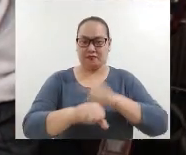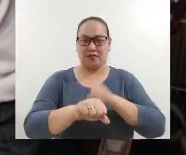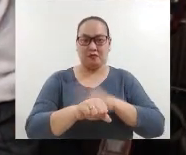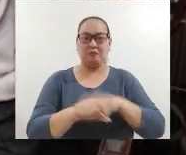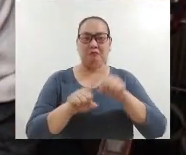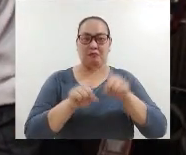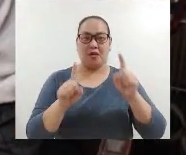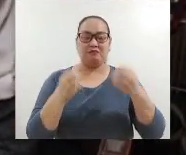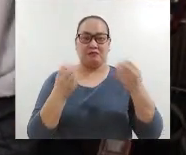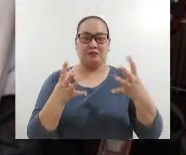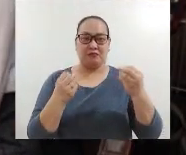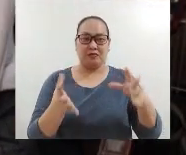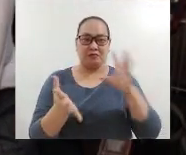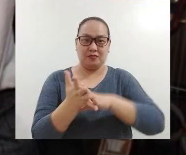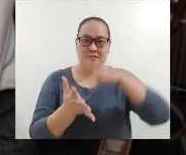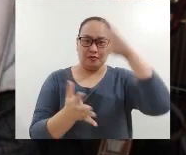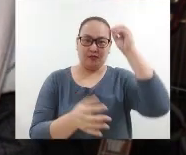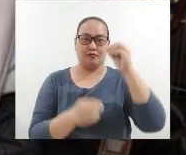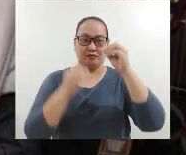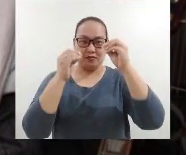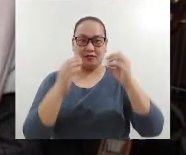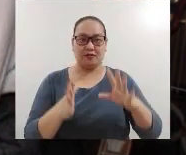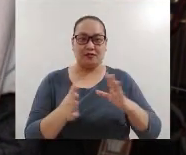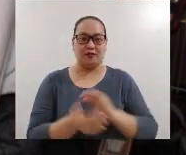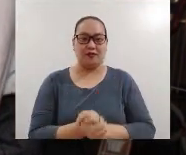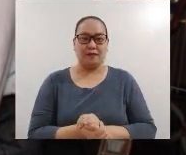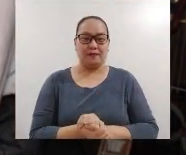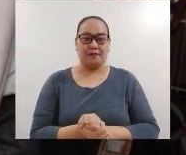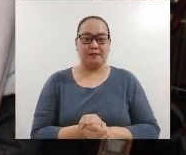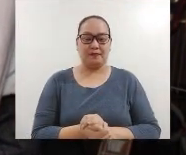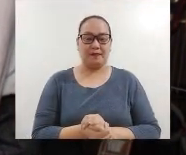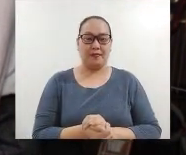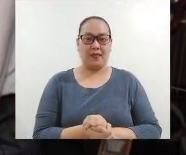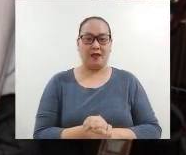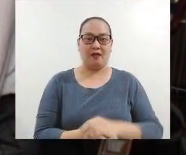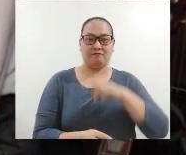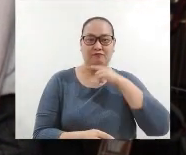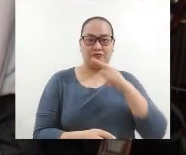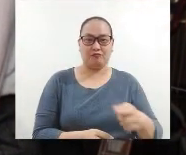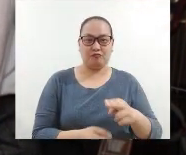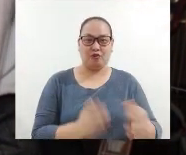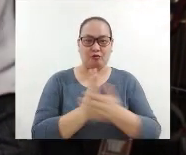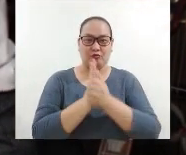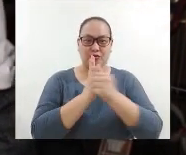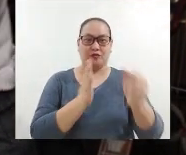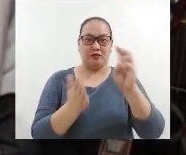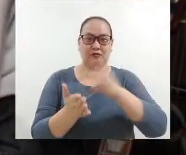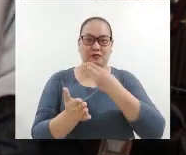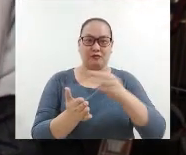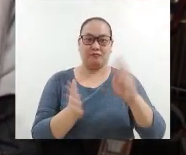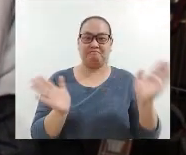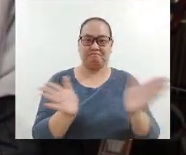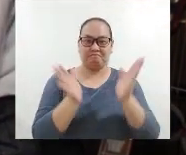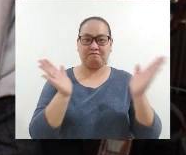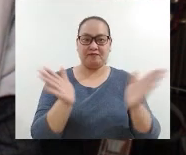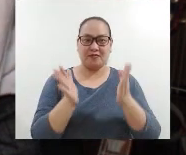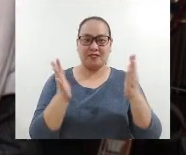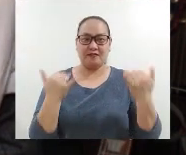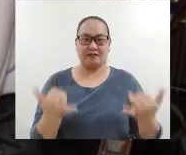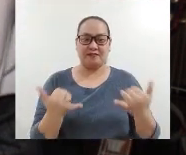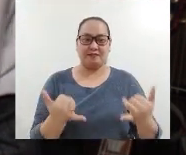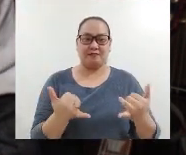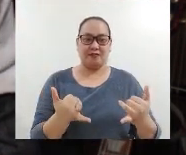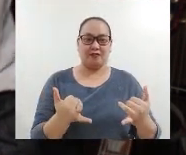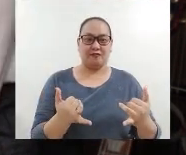grabe, ang dami ko pong natutunan sa inyo, sir. Kahit hindi ako magaling sa musika, nakakaengganyo talaga ang jamming natin ngayong